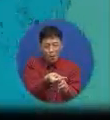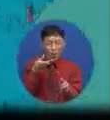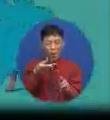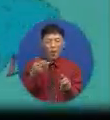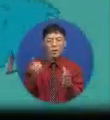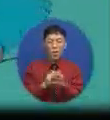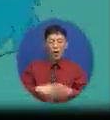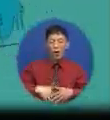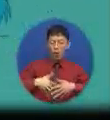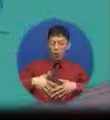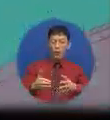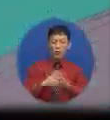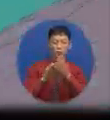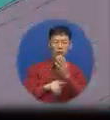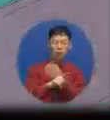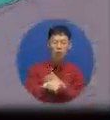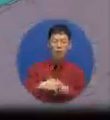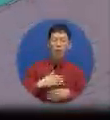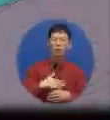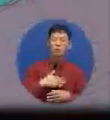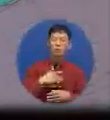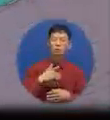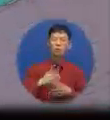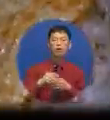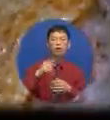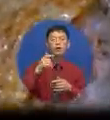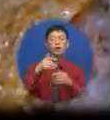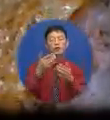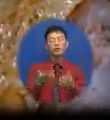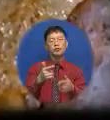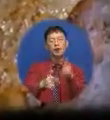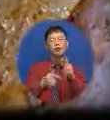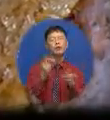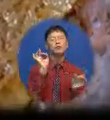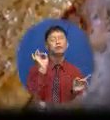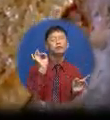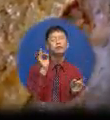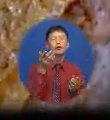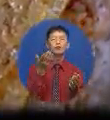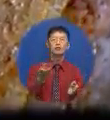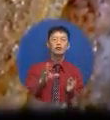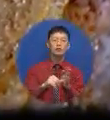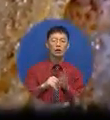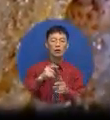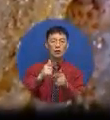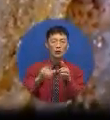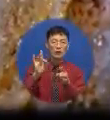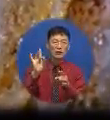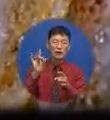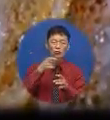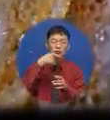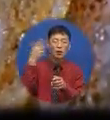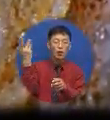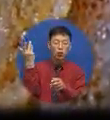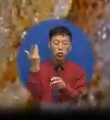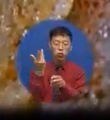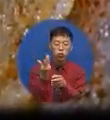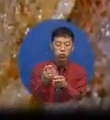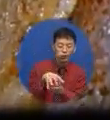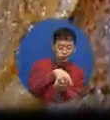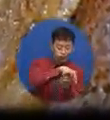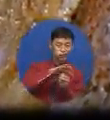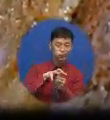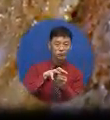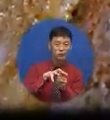배불리 포식을 한 다음에 포만감에 젖어서 이제 휴식을 취하고 있는데 나무 진액이 흘러내려 갖고 모기가 갇히게